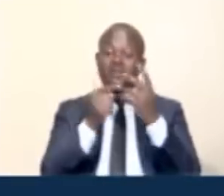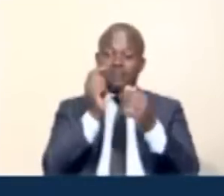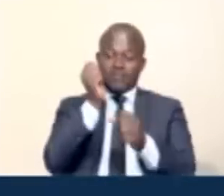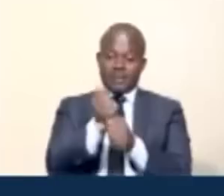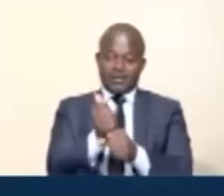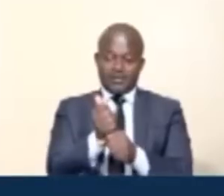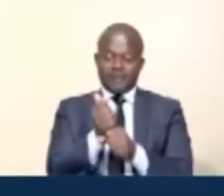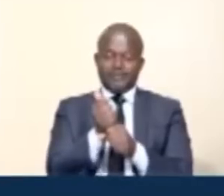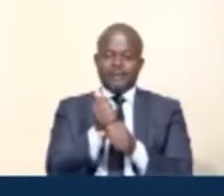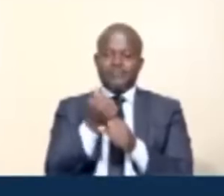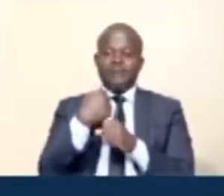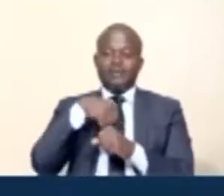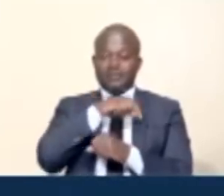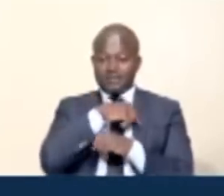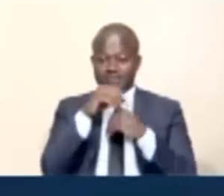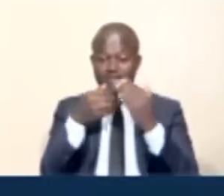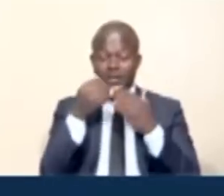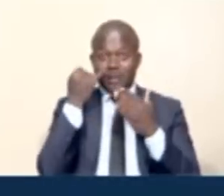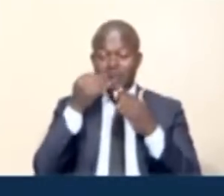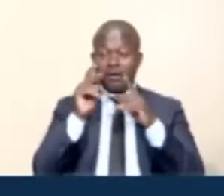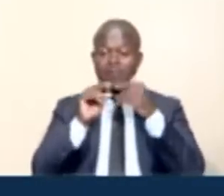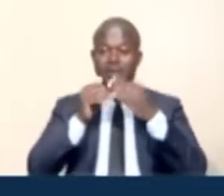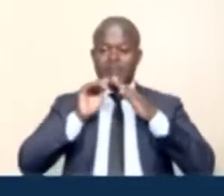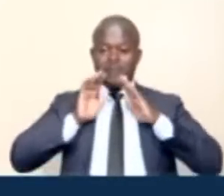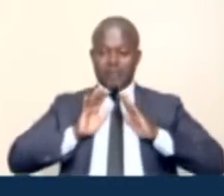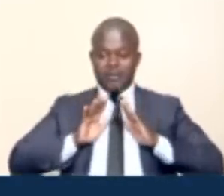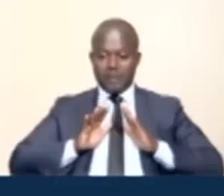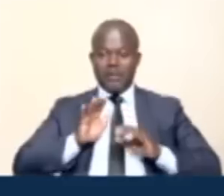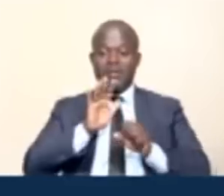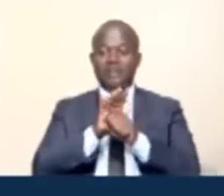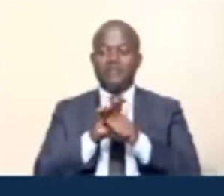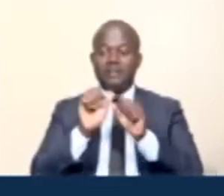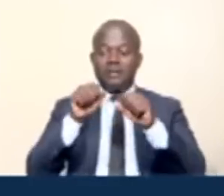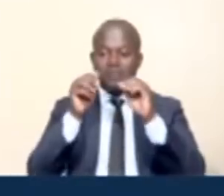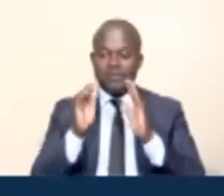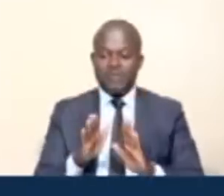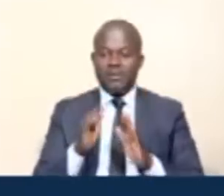cyakozwe. Abantu bose ntibashyize umutima hamwe by'umwihariko